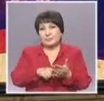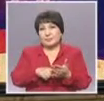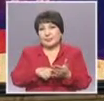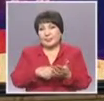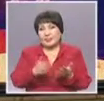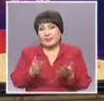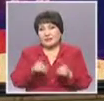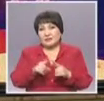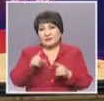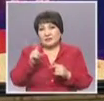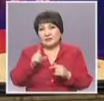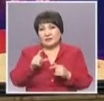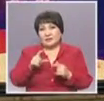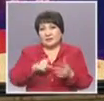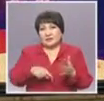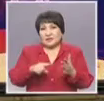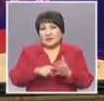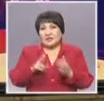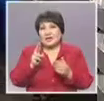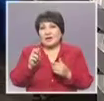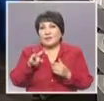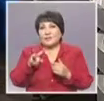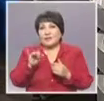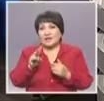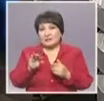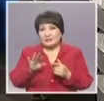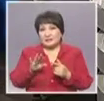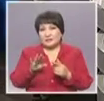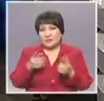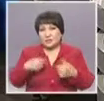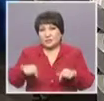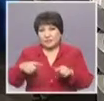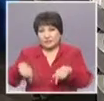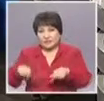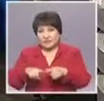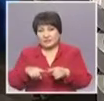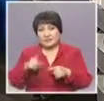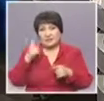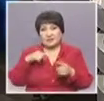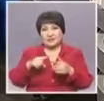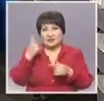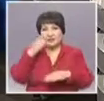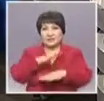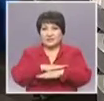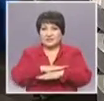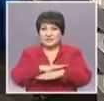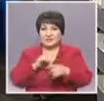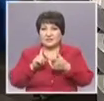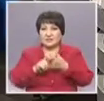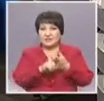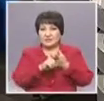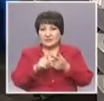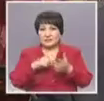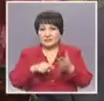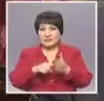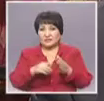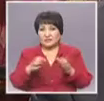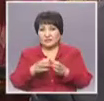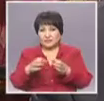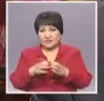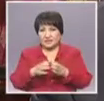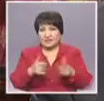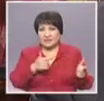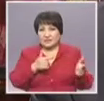қаланың жаңағы мынау коммуналдық ұйымдар басқа да қала әкімдігіне қарайтын барлық ұйымдар сақадай сай деп айтуымызға